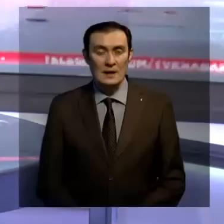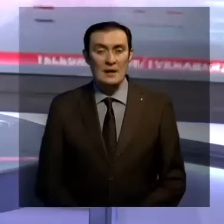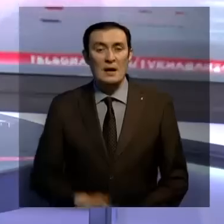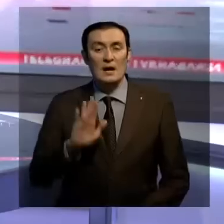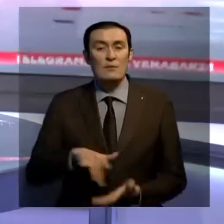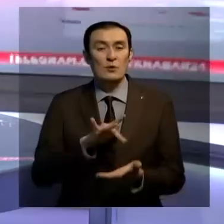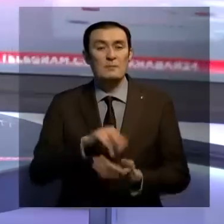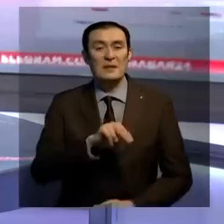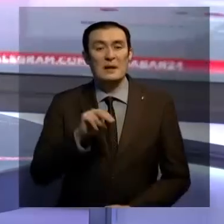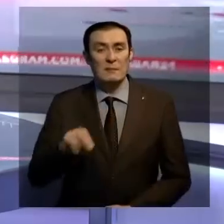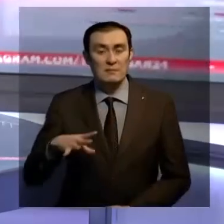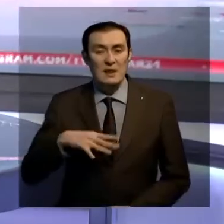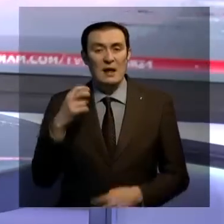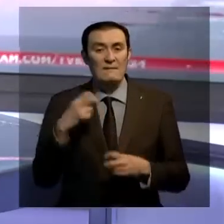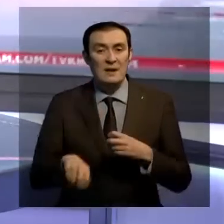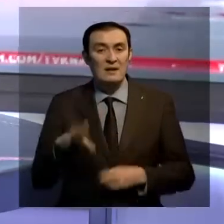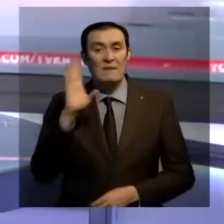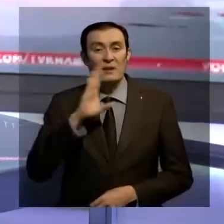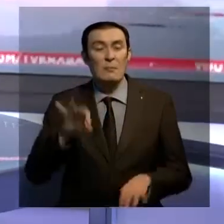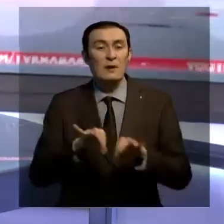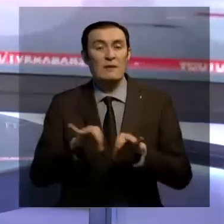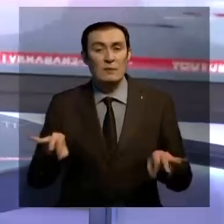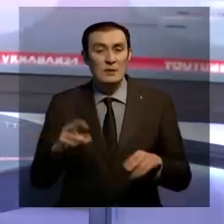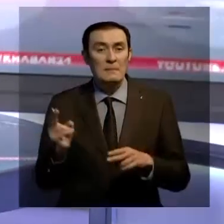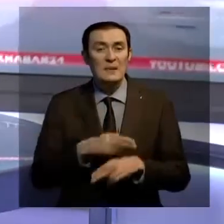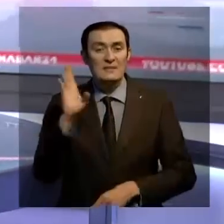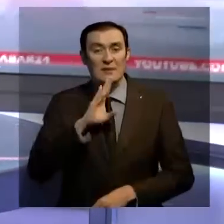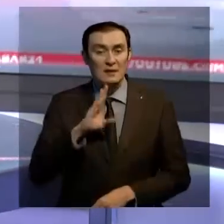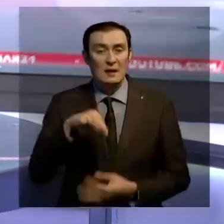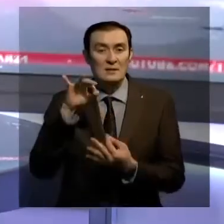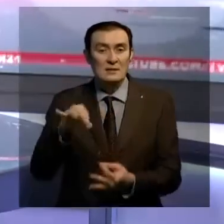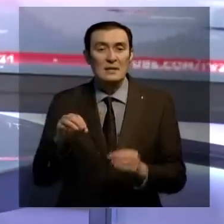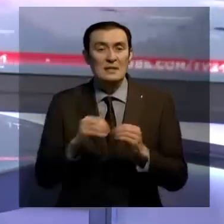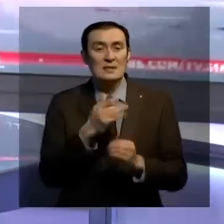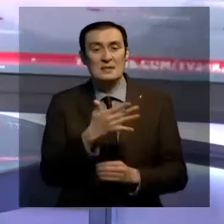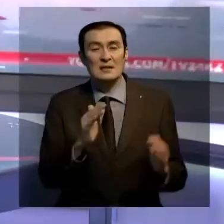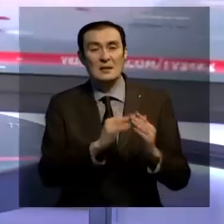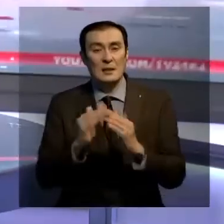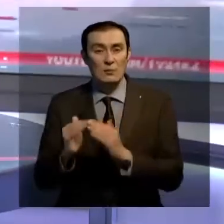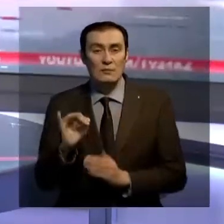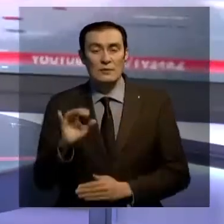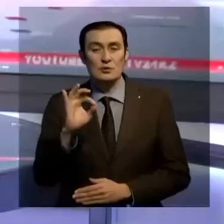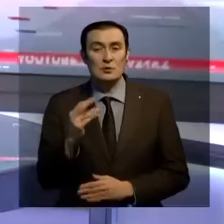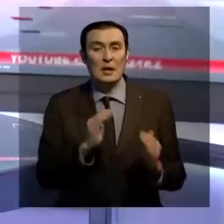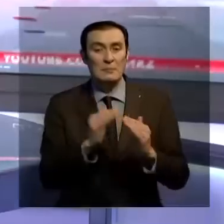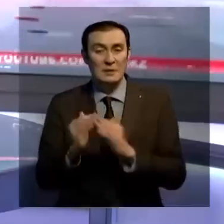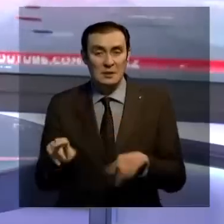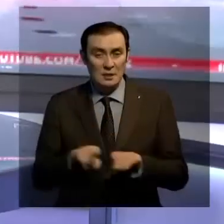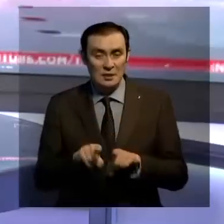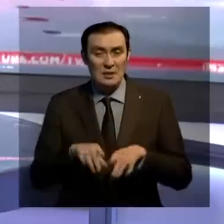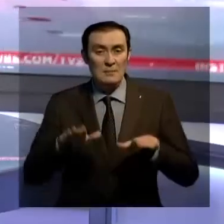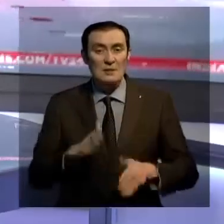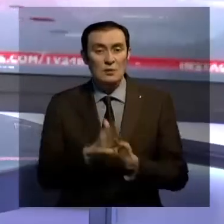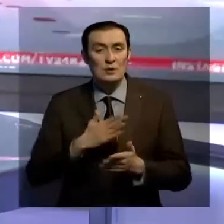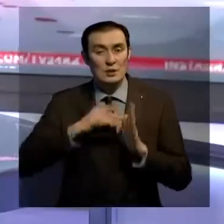А в Петропавловске произошла авария на водопроводе. Без воды остались десятки жилых домов и социальные объекты. На